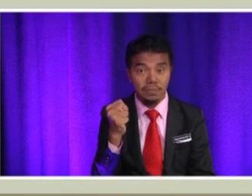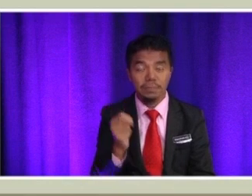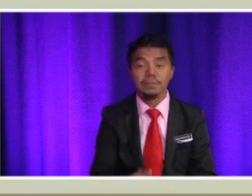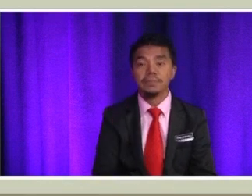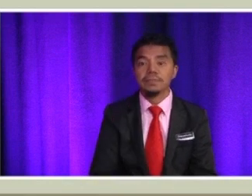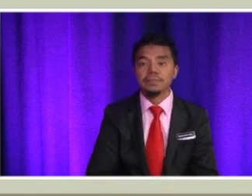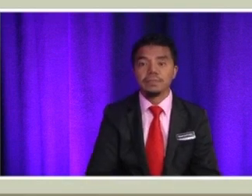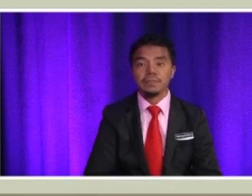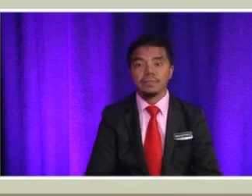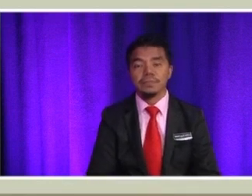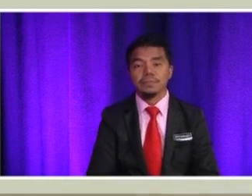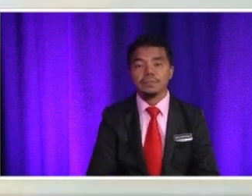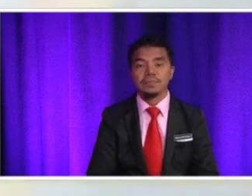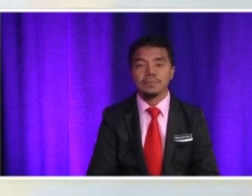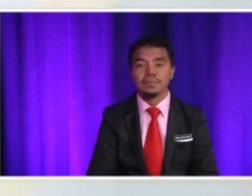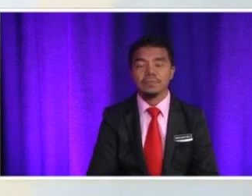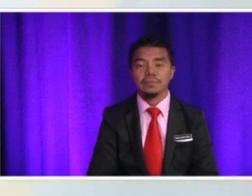Ada berapa?